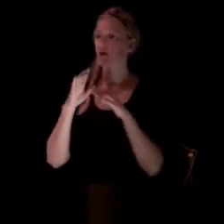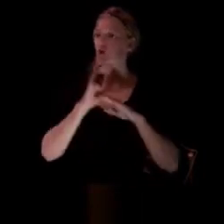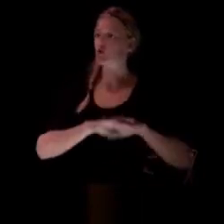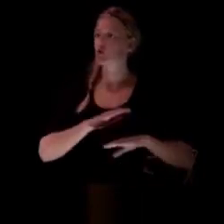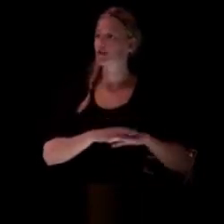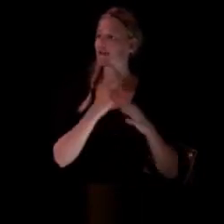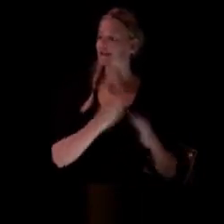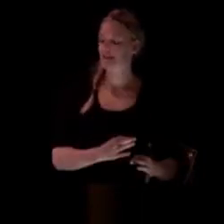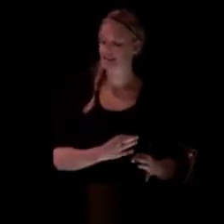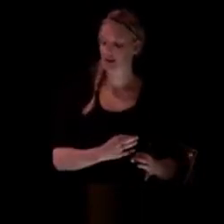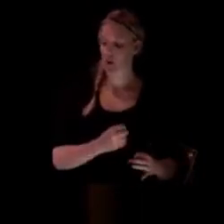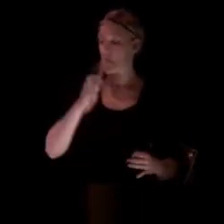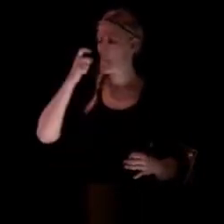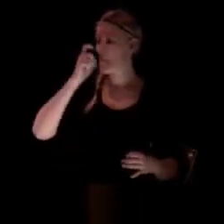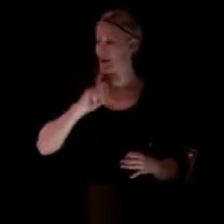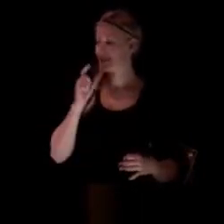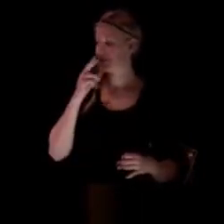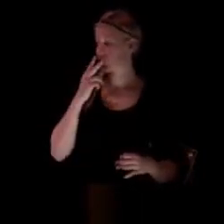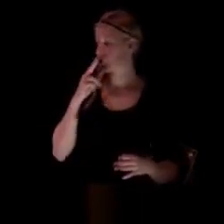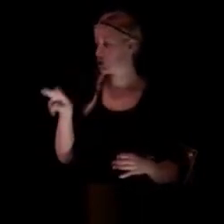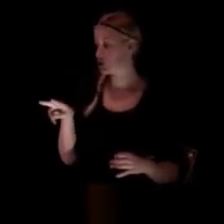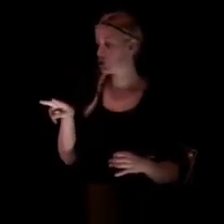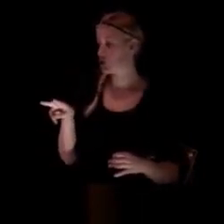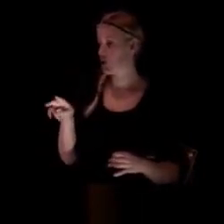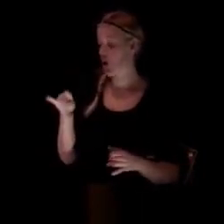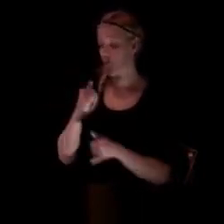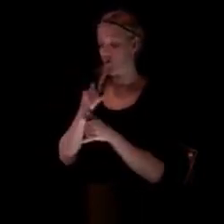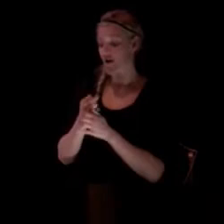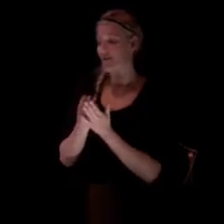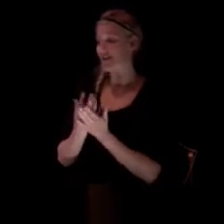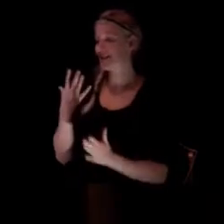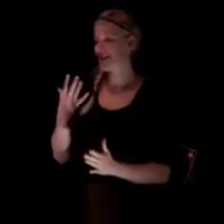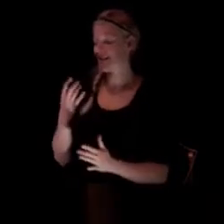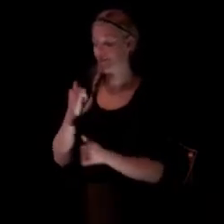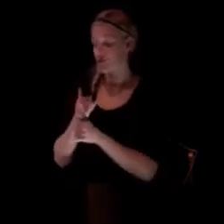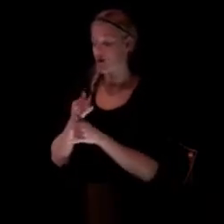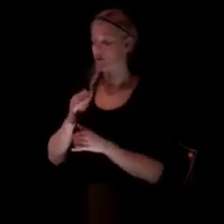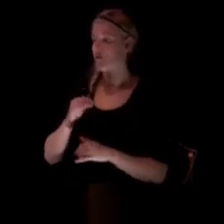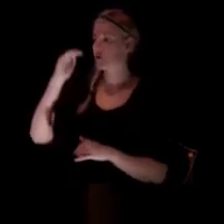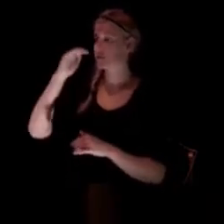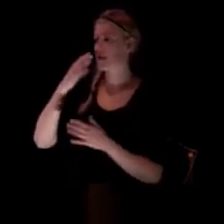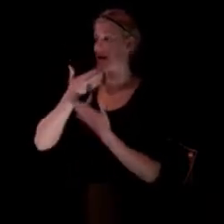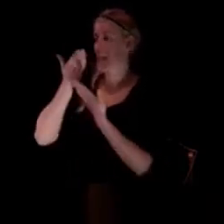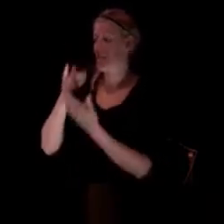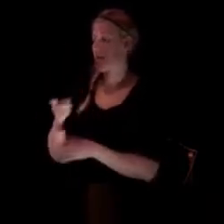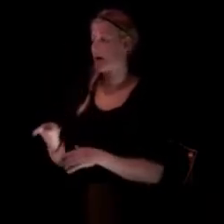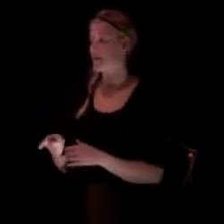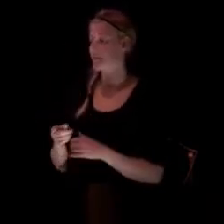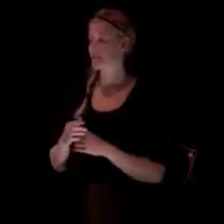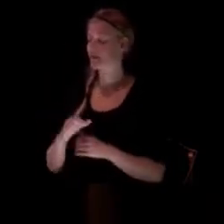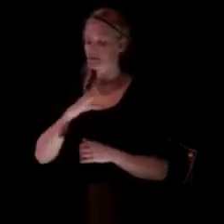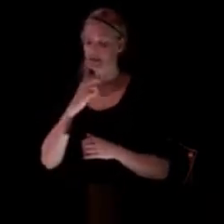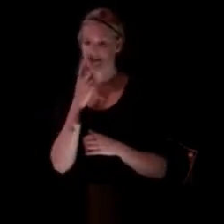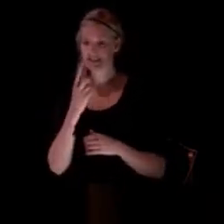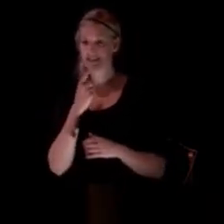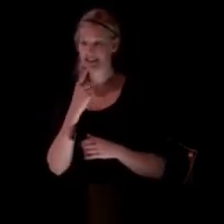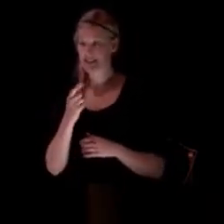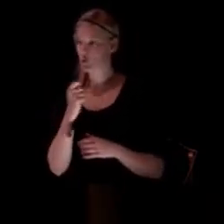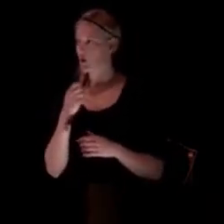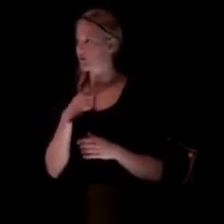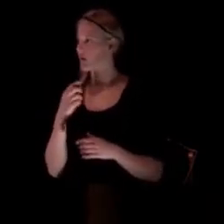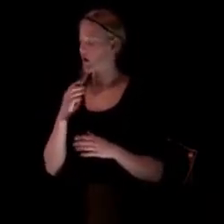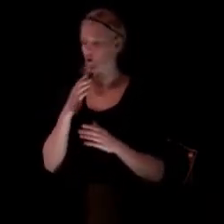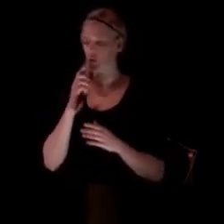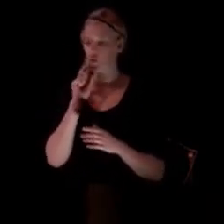handler rett og slett om menneskesyn og om nesten sånn verdier for hvordan voksne skal hjelpe. Så hvis dere skal si noe, og nå får dere